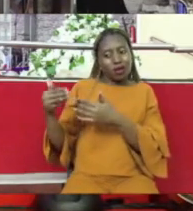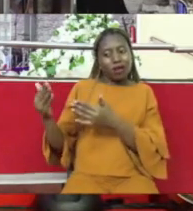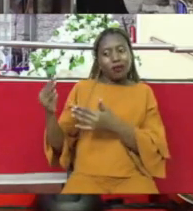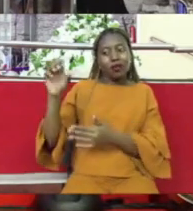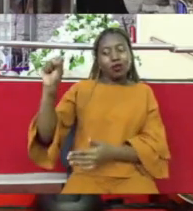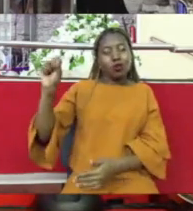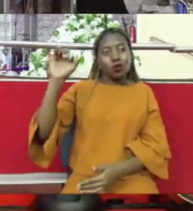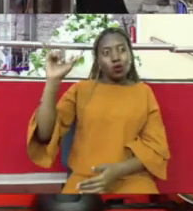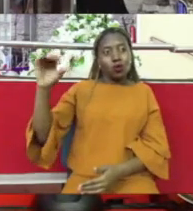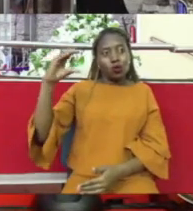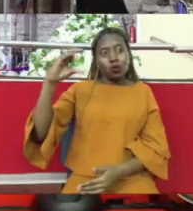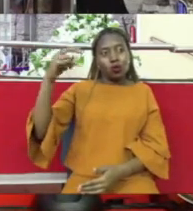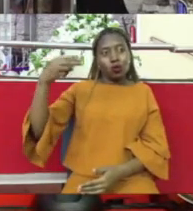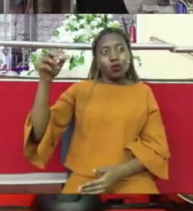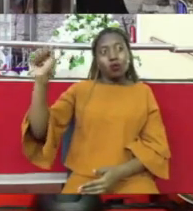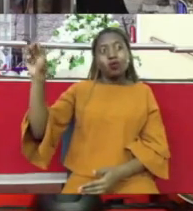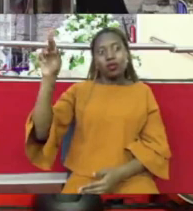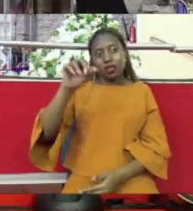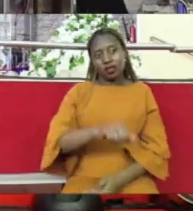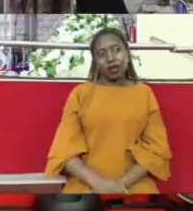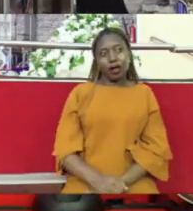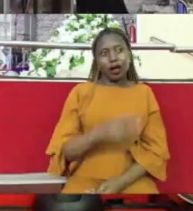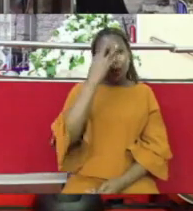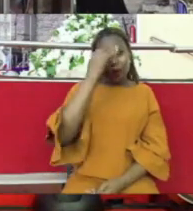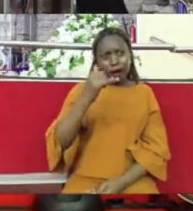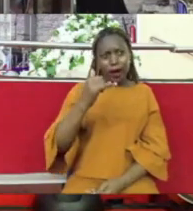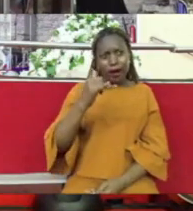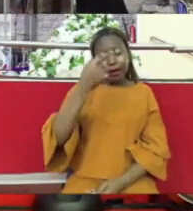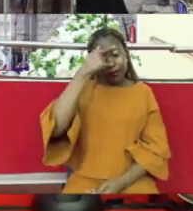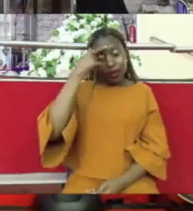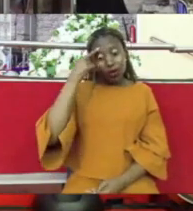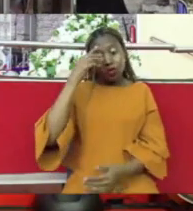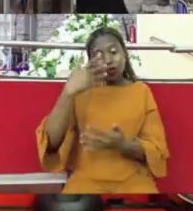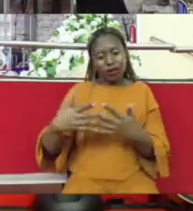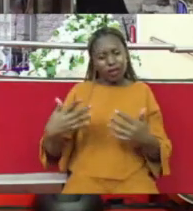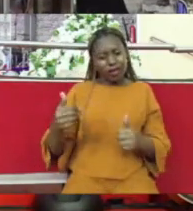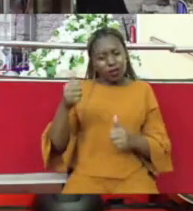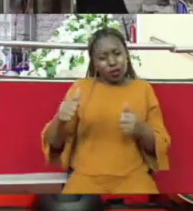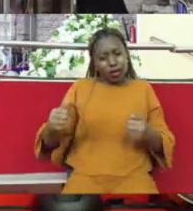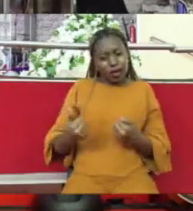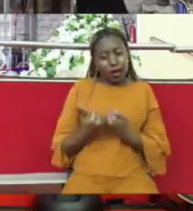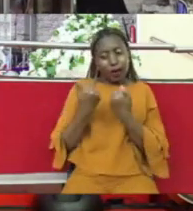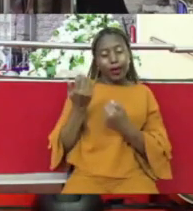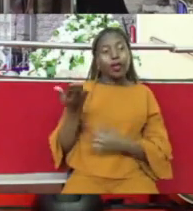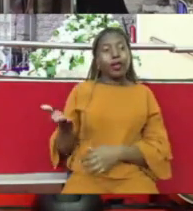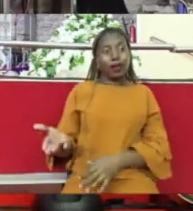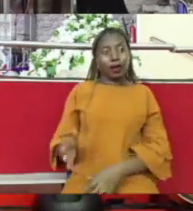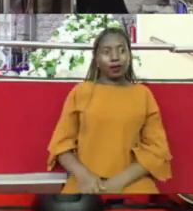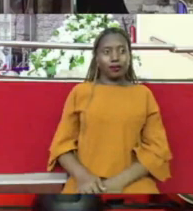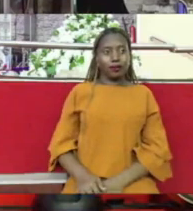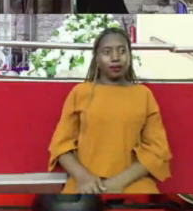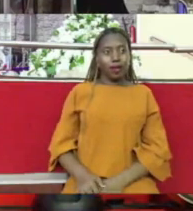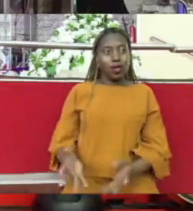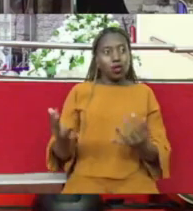Hayo maneno yote yana maana sawa na Sachar. Because of what had happened. Kwa sababu ya kile ambacho kilikuwa kimefanyika. So Jesus appears into